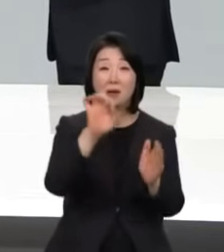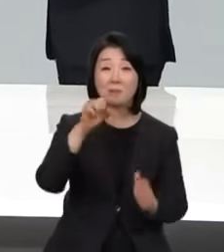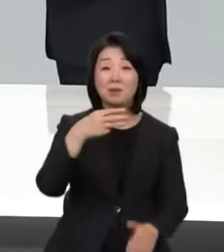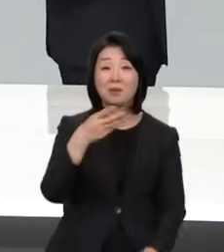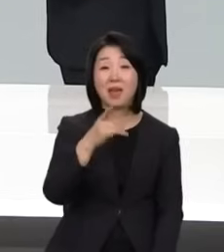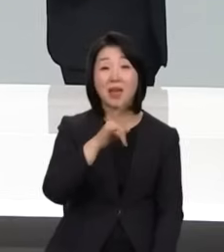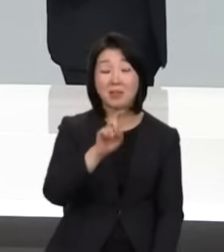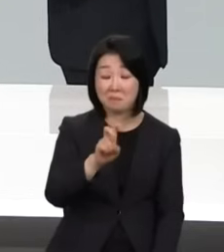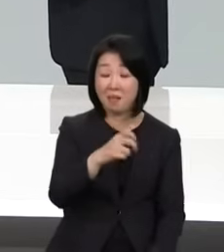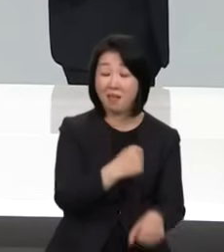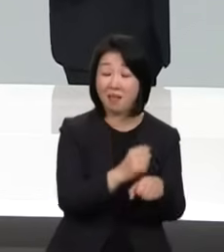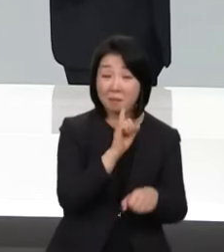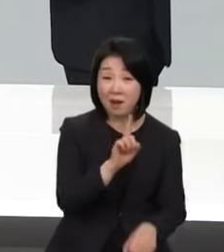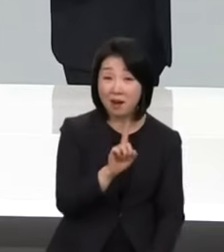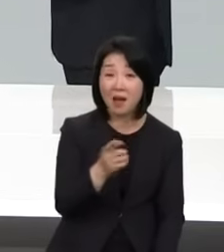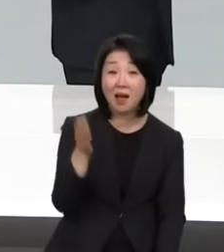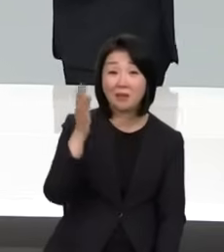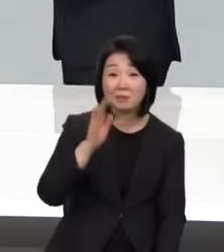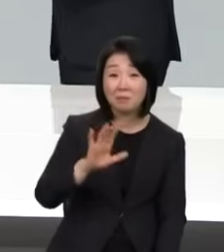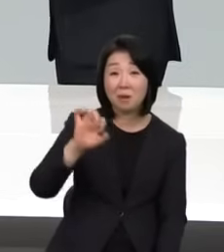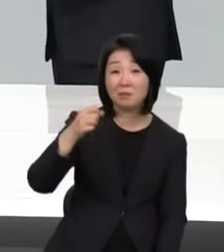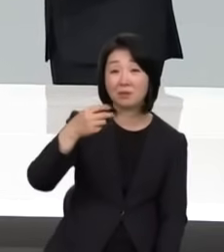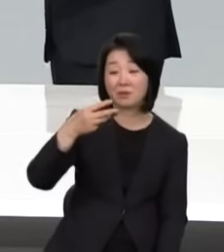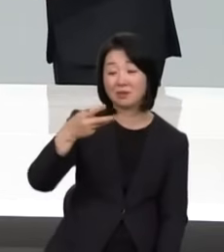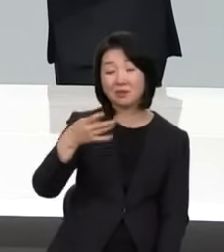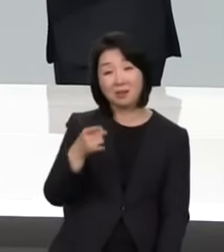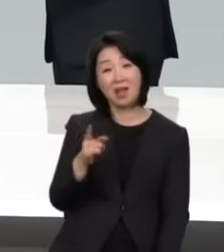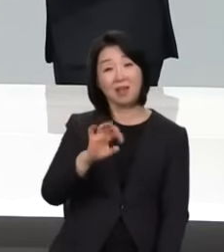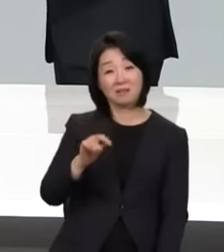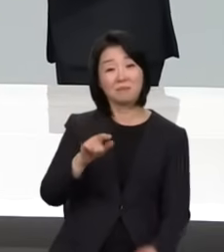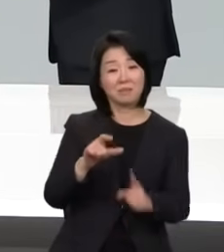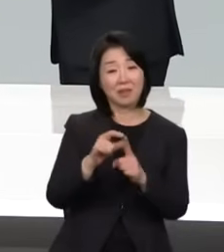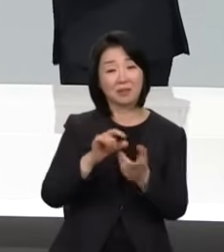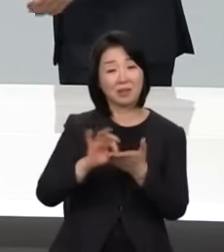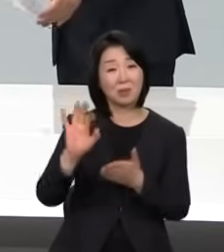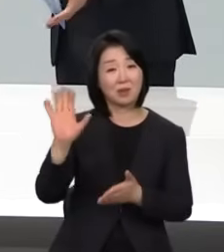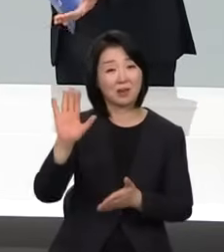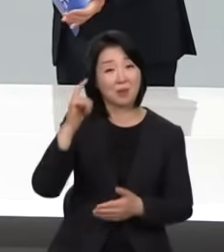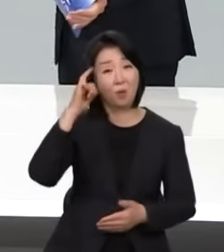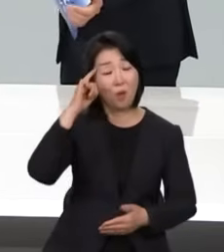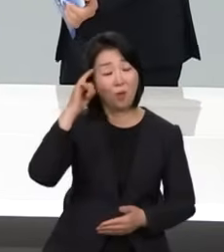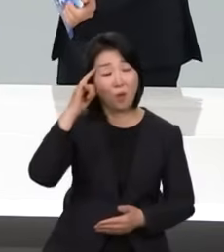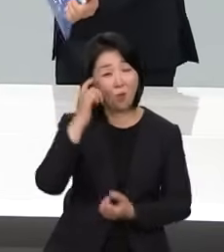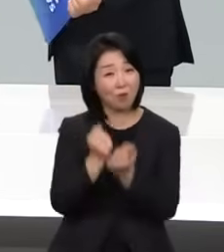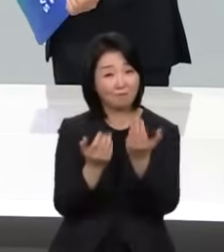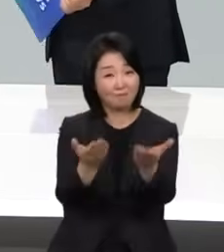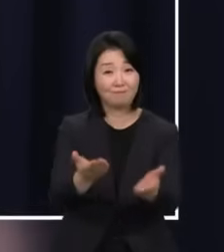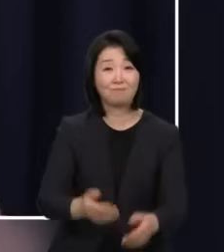씌운다고. 하지만 인 위원장은 프레임이라는 표현을 쓰지 않겠다고 했습니다. 왜 그런지 한번 들어보겠습니다.